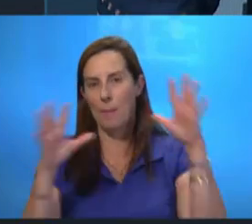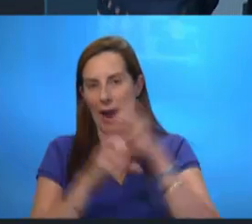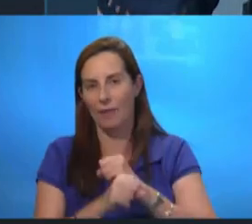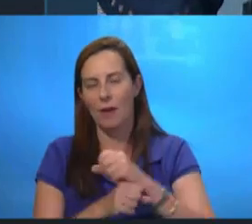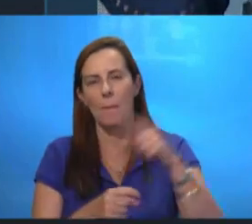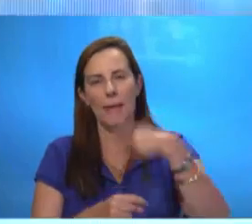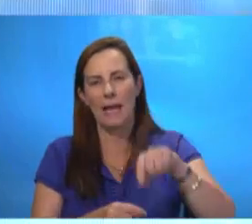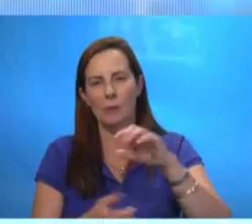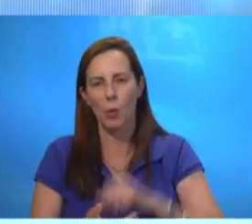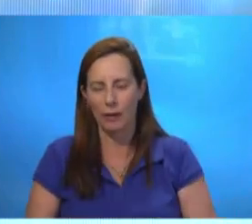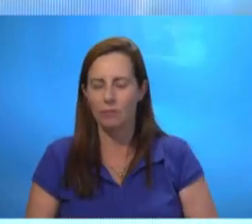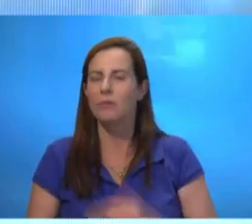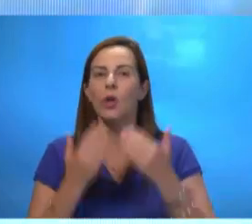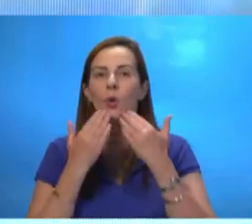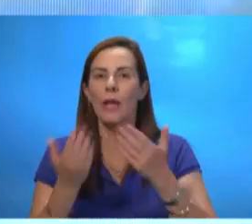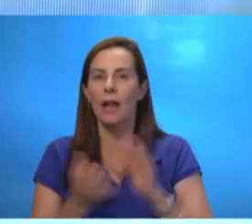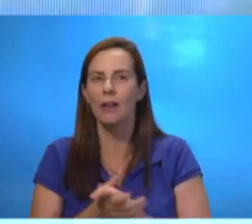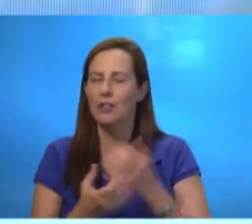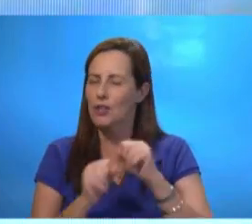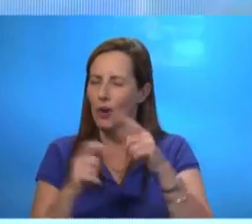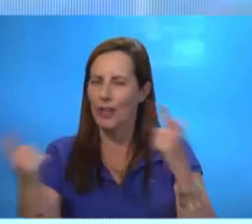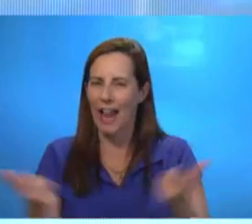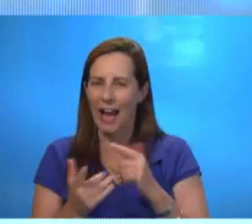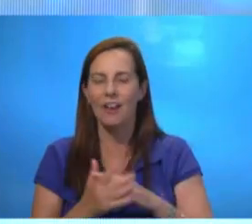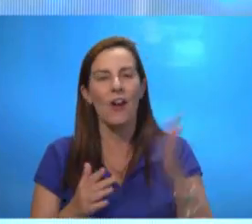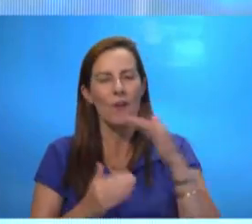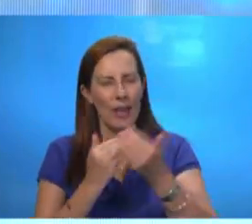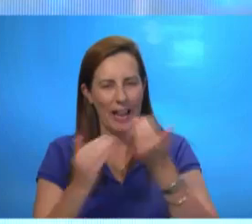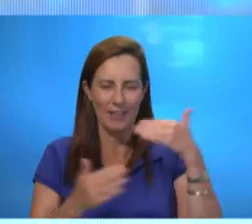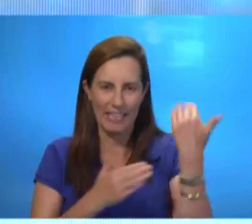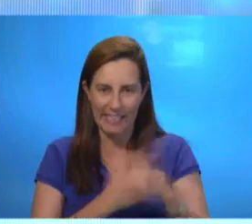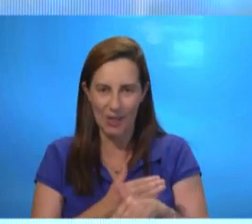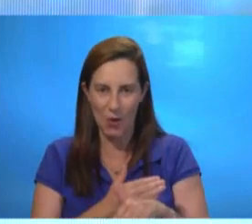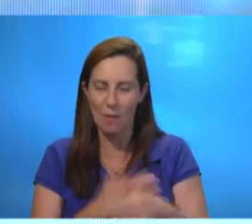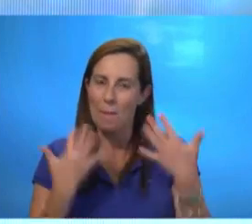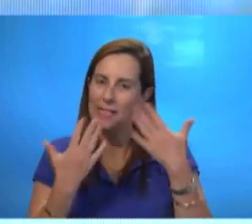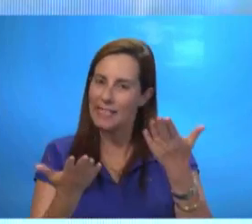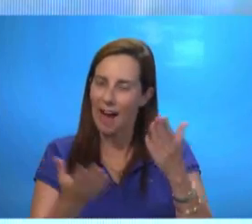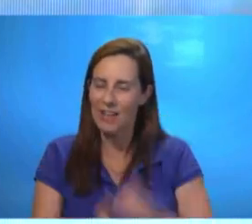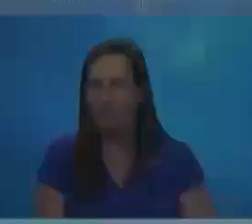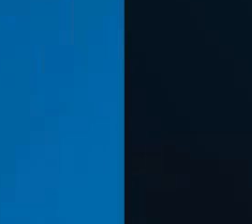סקוואר. תודה רבה, דניאל, שחרר אותך לחגיגות, ועוד לפני סיום, תחזית שרון וקסלר.